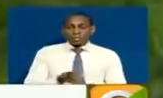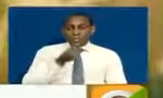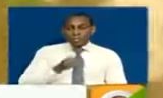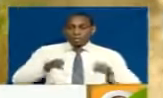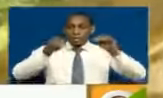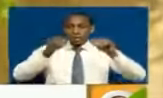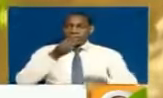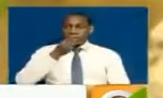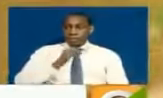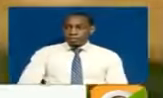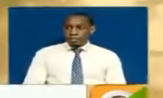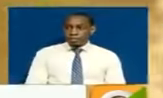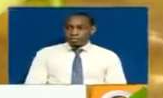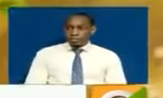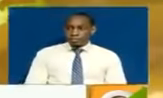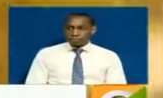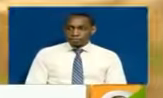healthy.